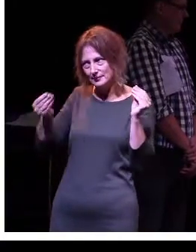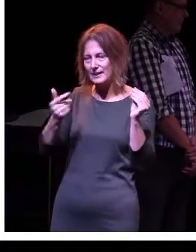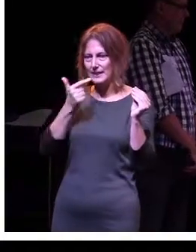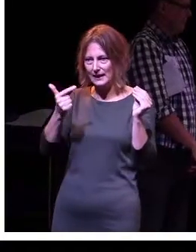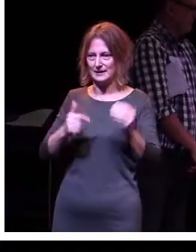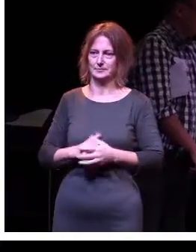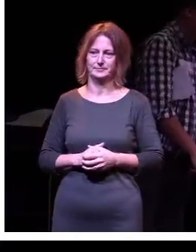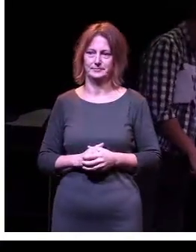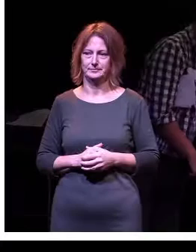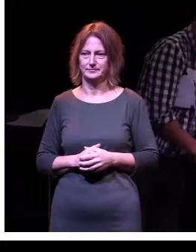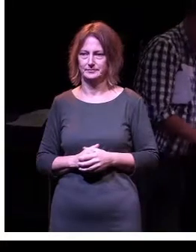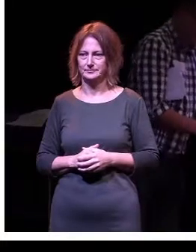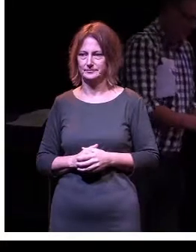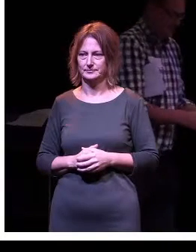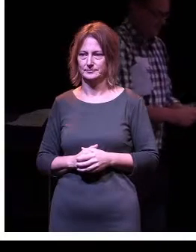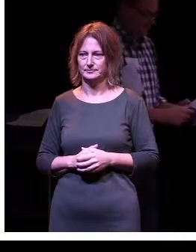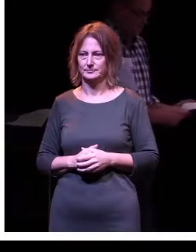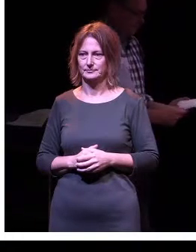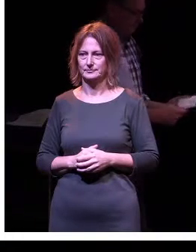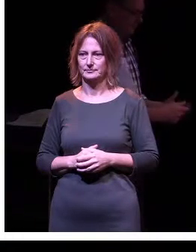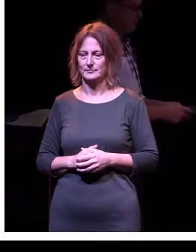Tack. Och tack.